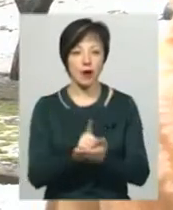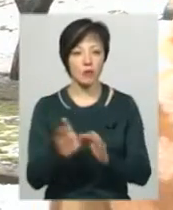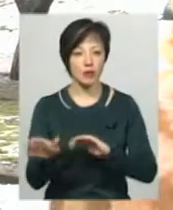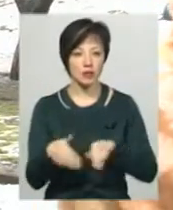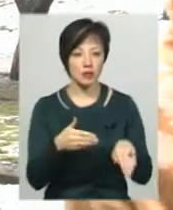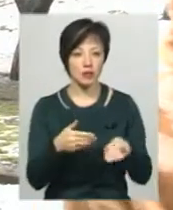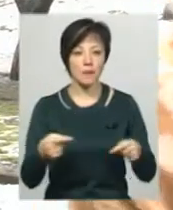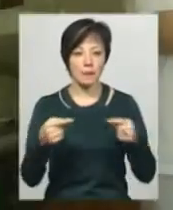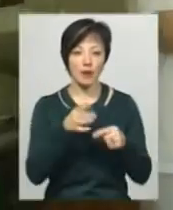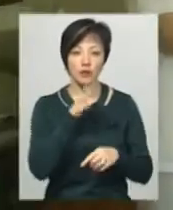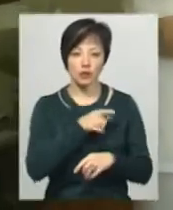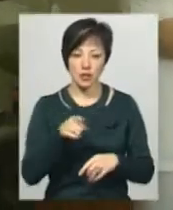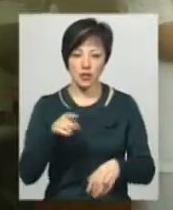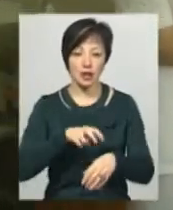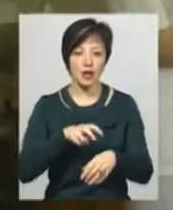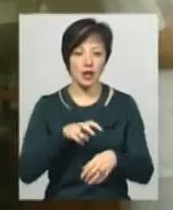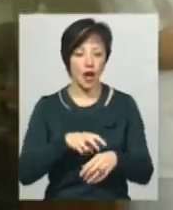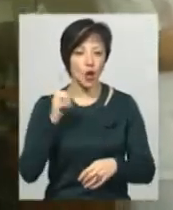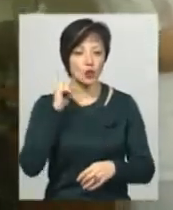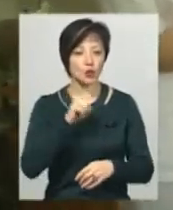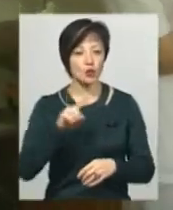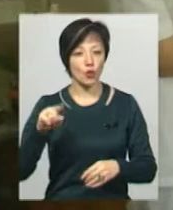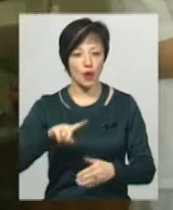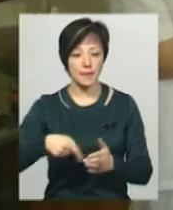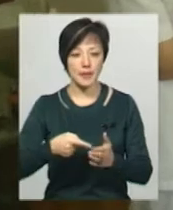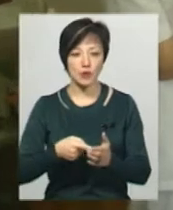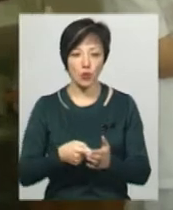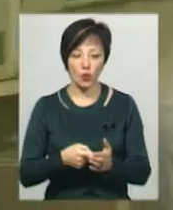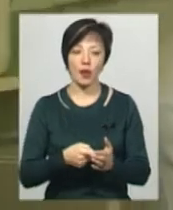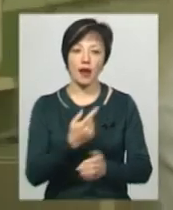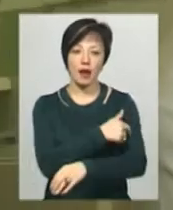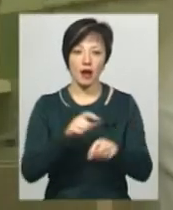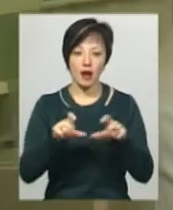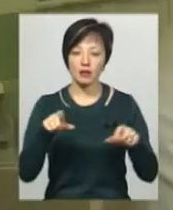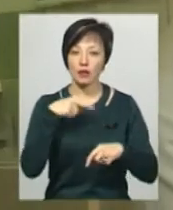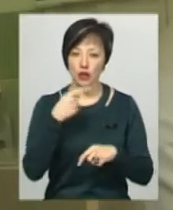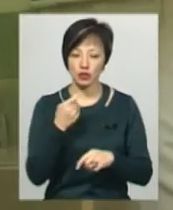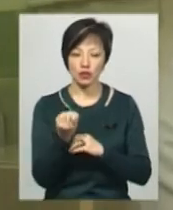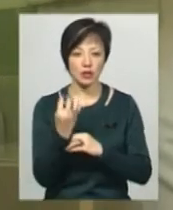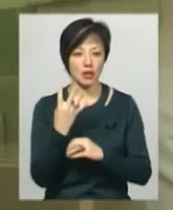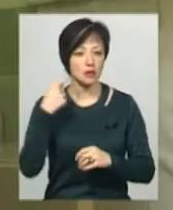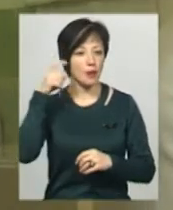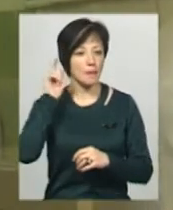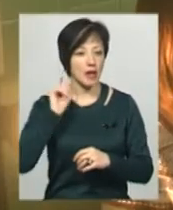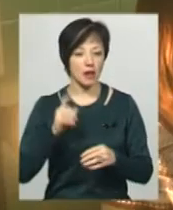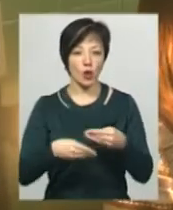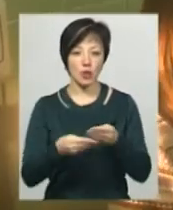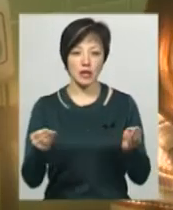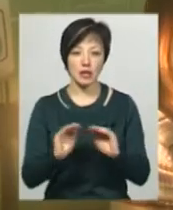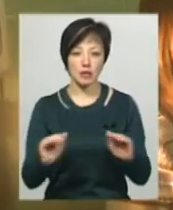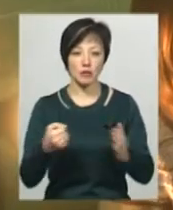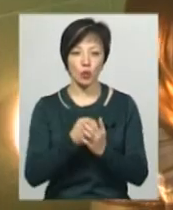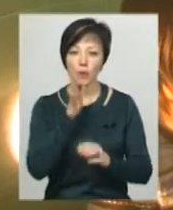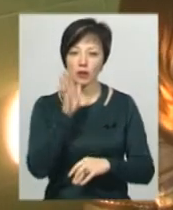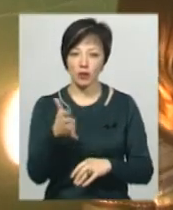пройти певний час. Лікар-сурдолог Хмельницької міської дитячої лікарні Людмила Мусат каже, 14 слухових апаратів роздали дітям до